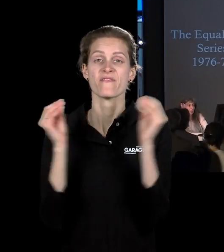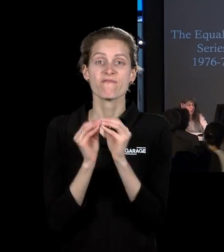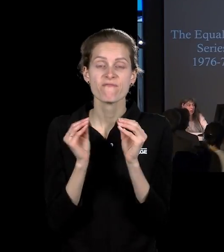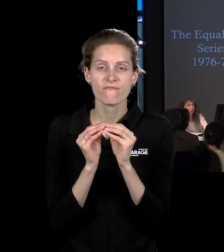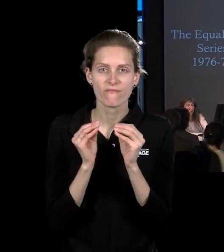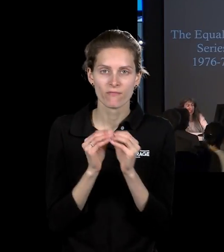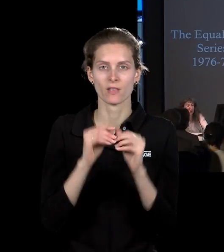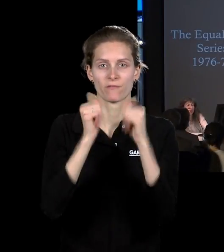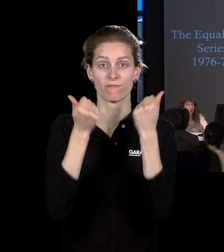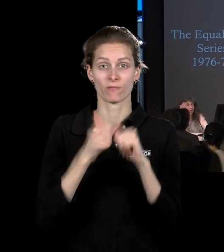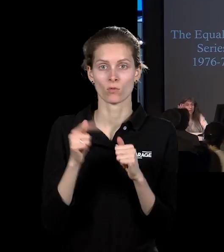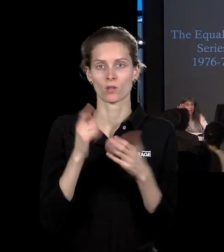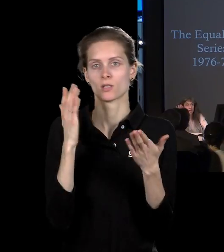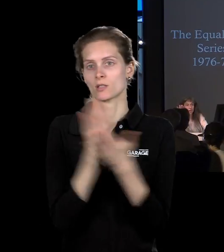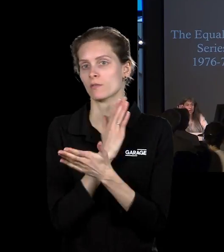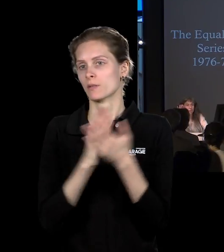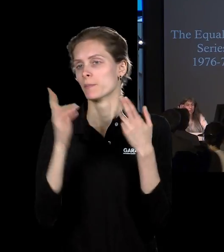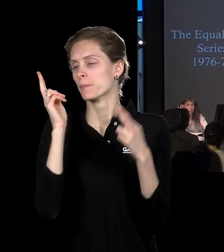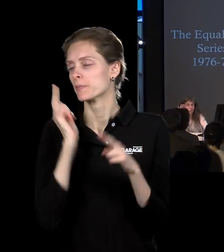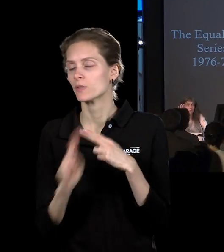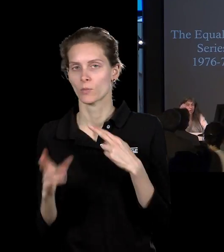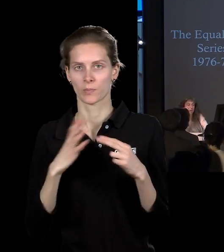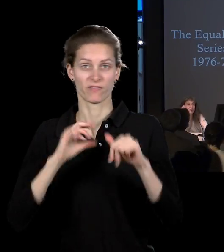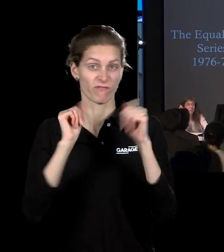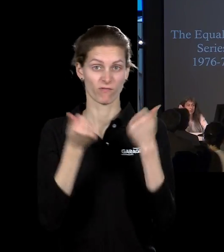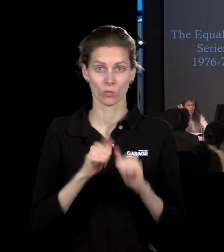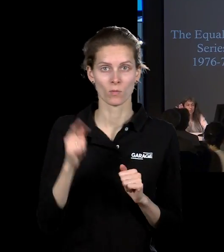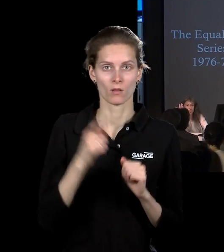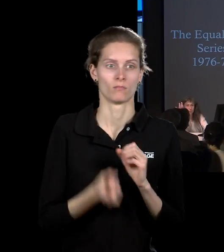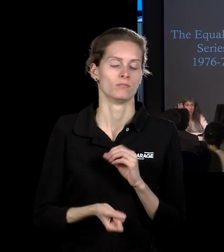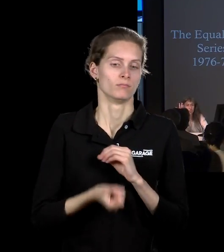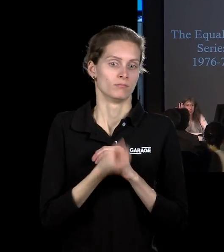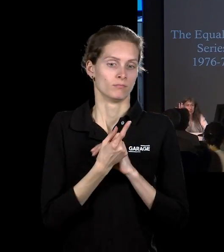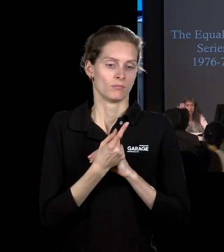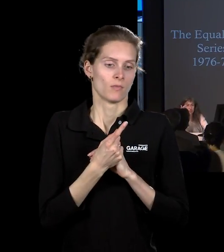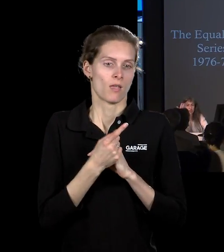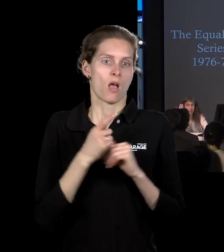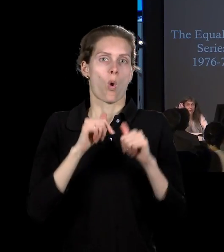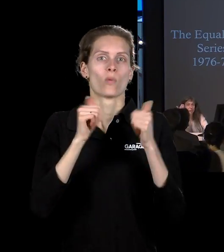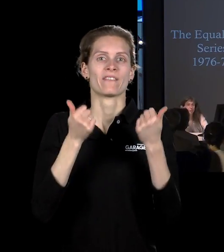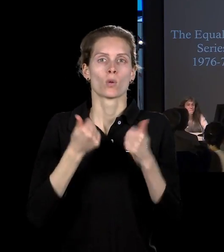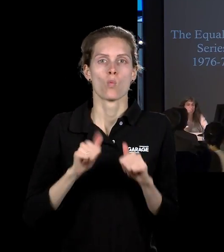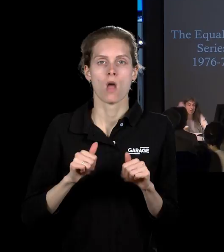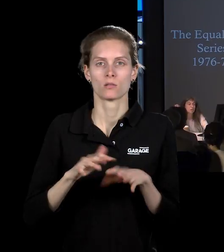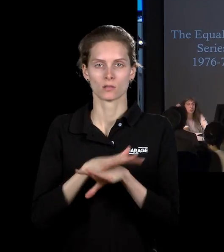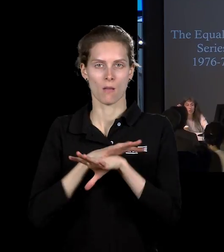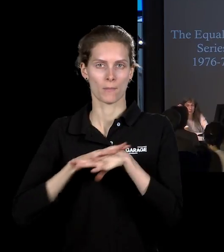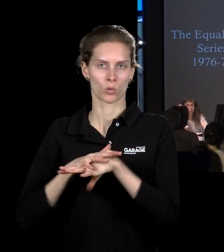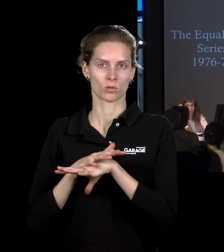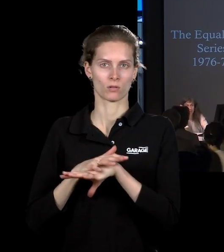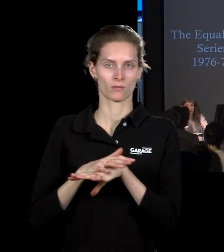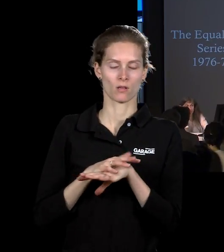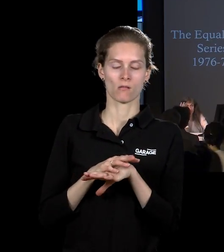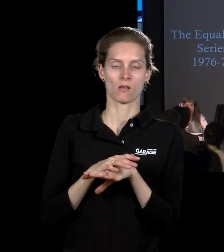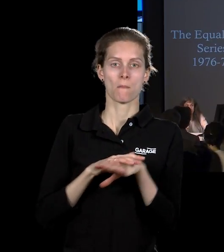бы те же самые геометрические фигуры, но которые уже совсем перестают быть фигурами, а становятся